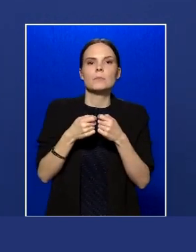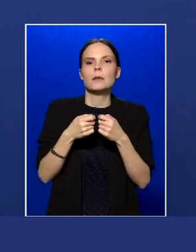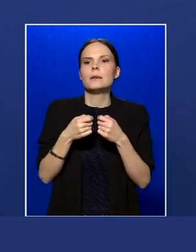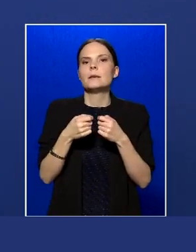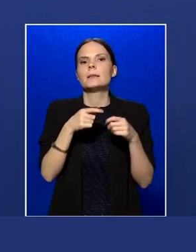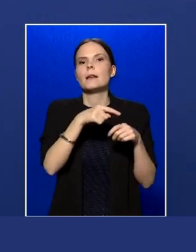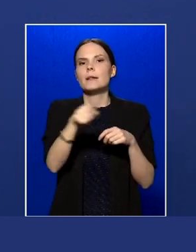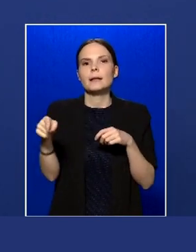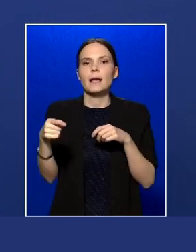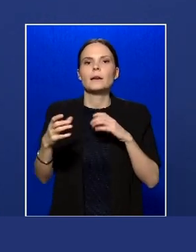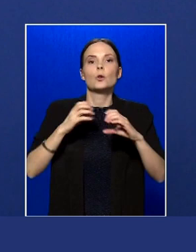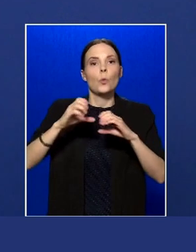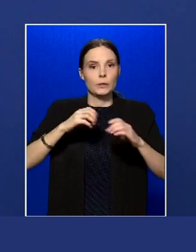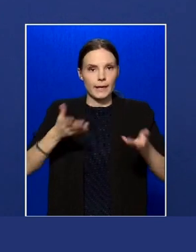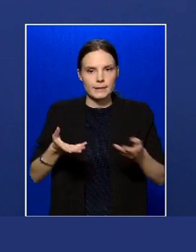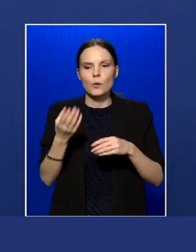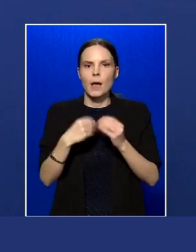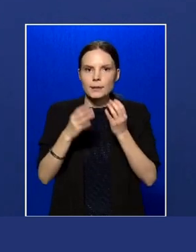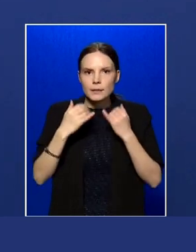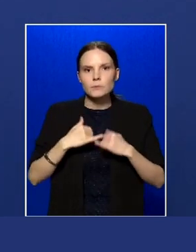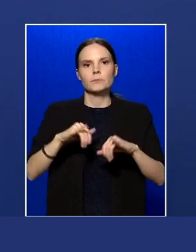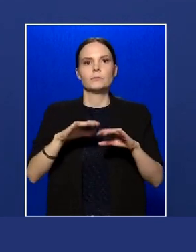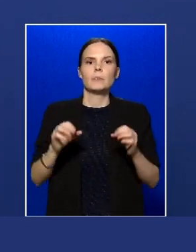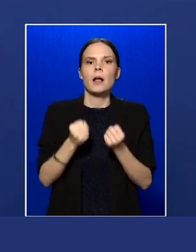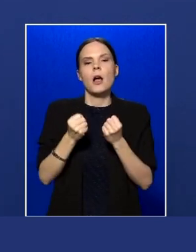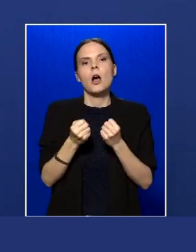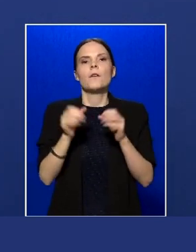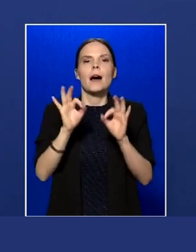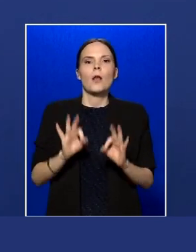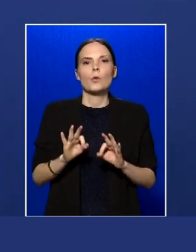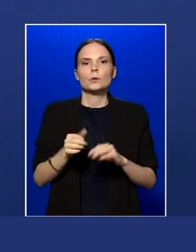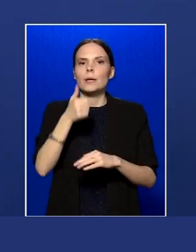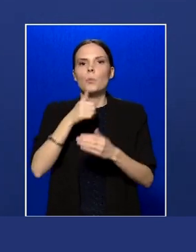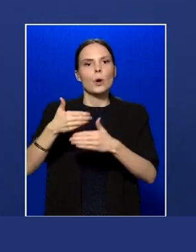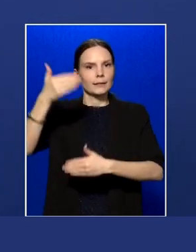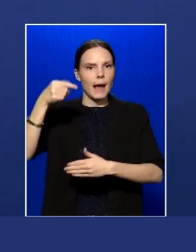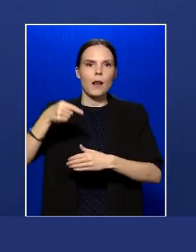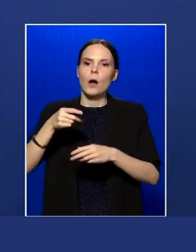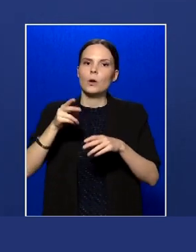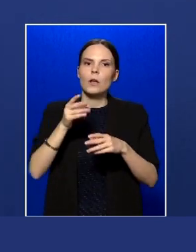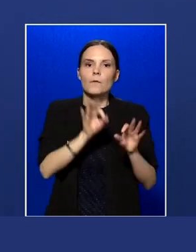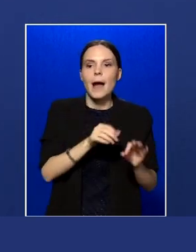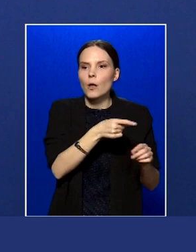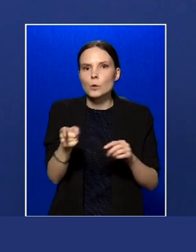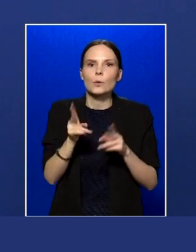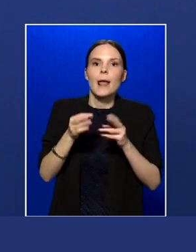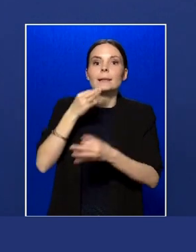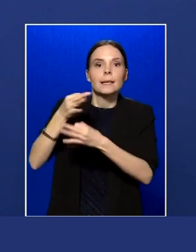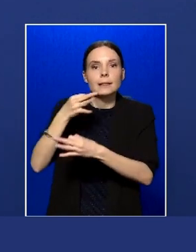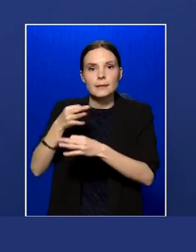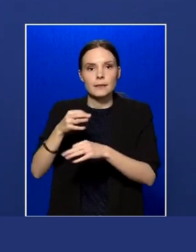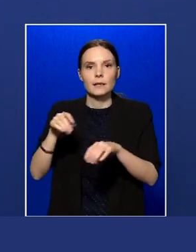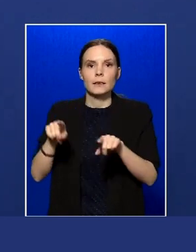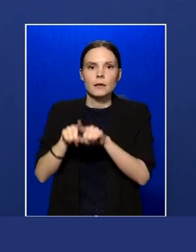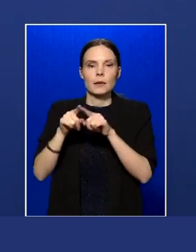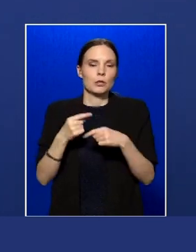közötti kommunikáció, ezért beindítottunk egy vállalkozói portált, ahol a vállalatok rögtön tehetnek fel kérdéseket, rögtön jelezhetik az ügyeiket,